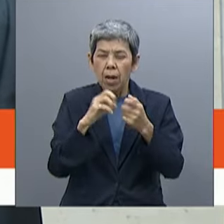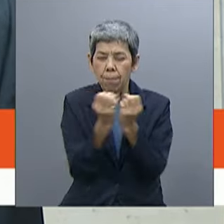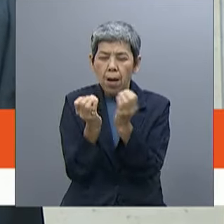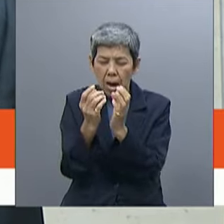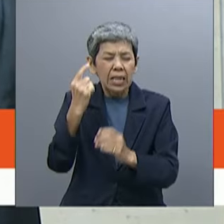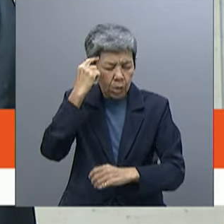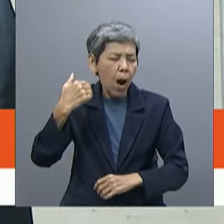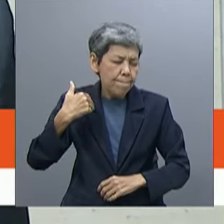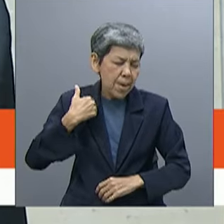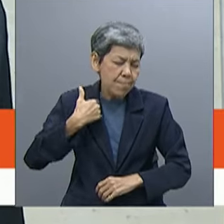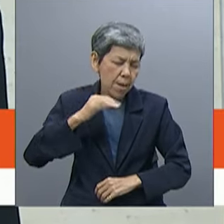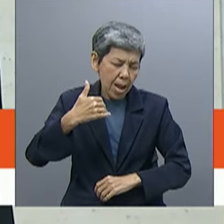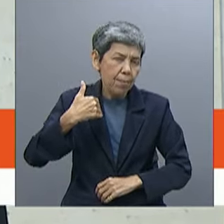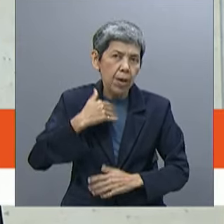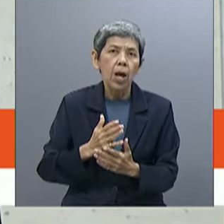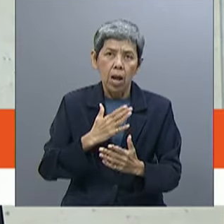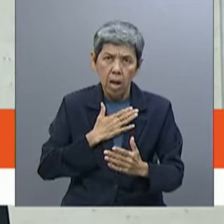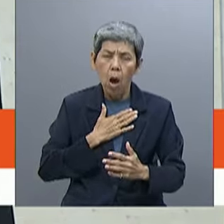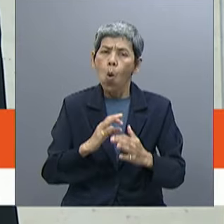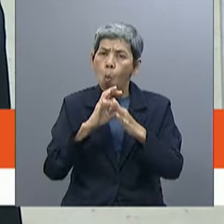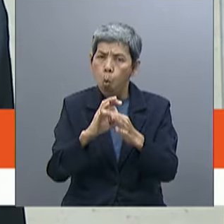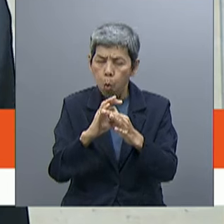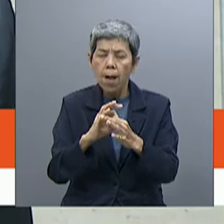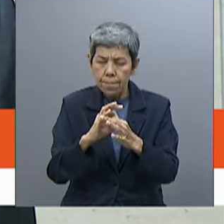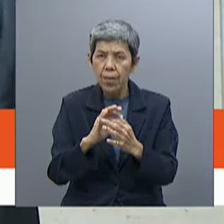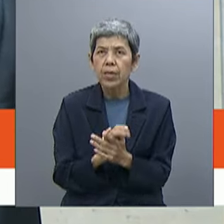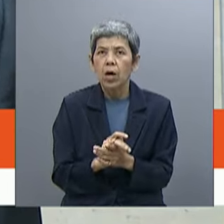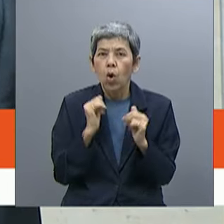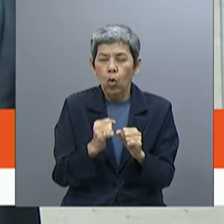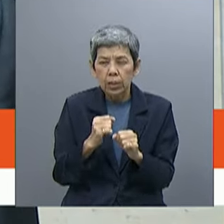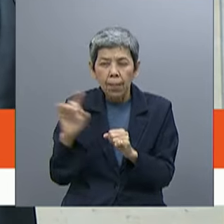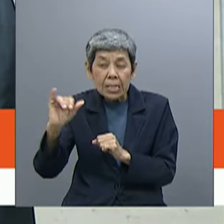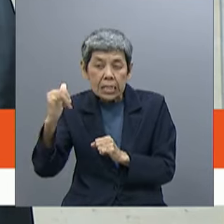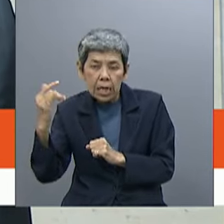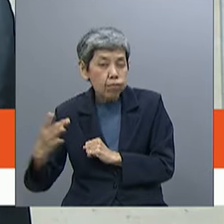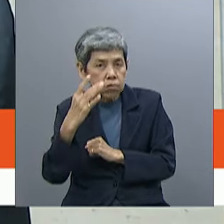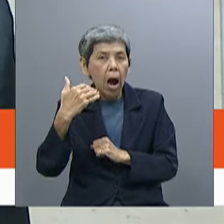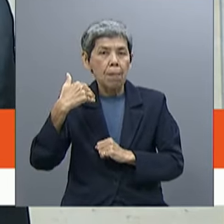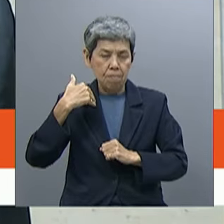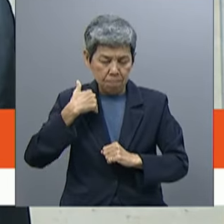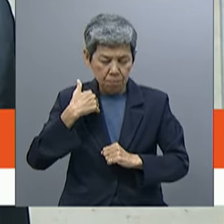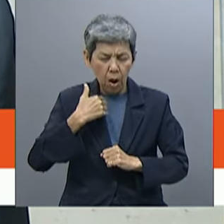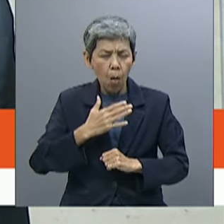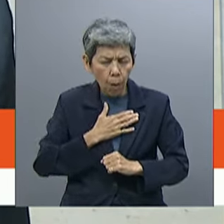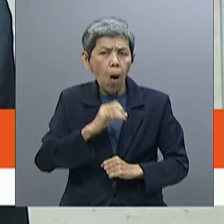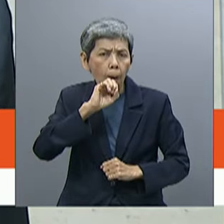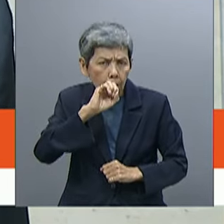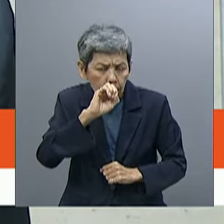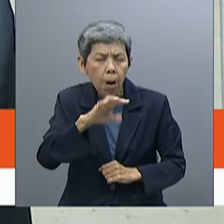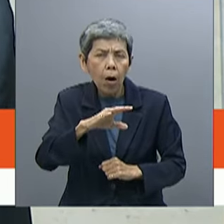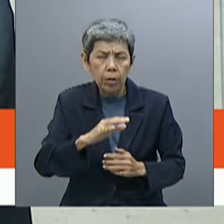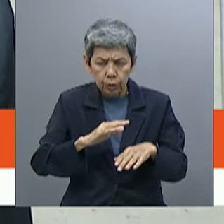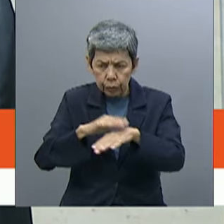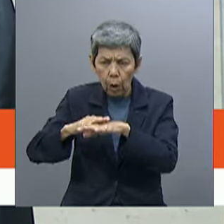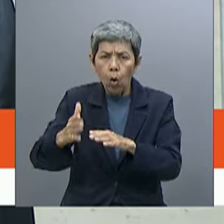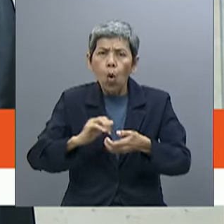างๆแล้วก็ที่ห่วงใจก็คือว่ากลัวมือที่3จะมาสวมรอยต่างๆก็ผมก็ชี้แจงว่าได้ย้ำขอ